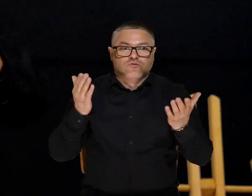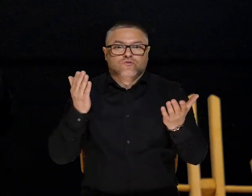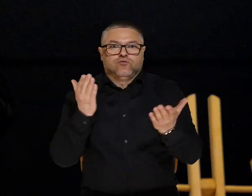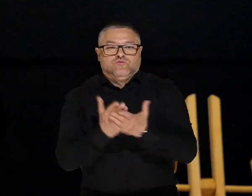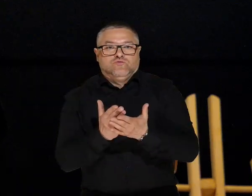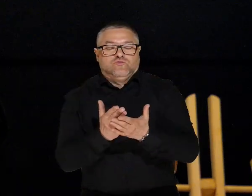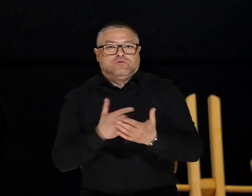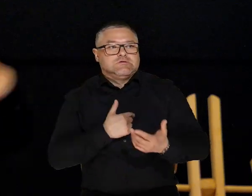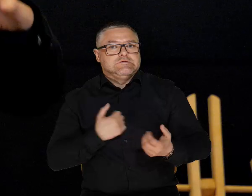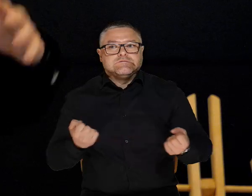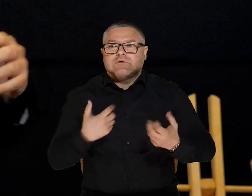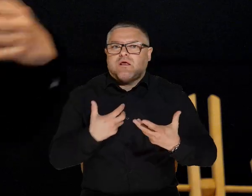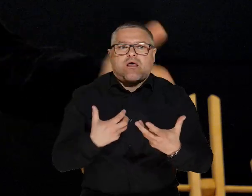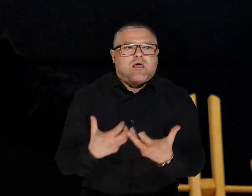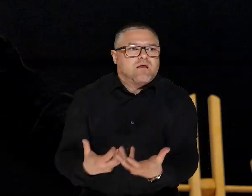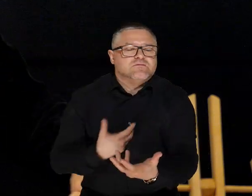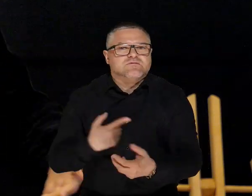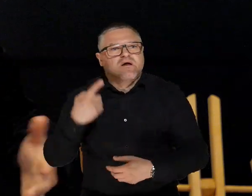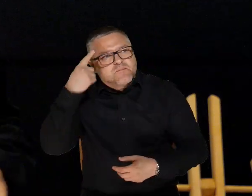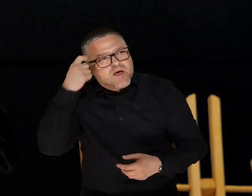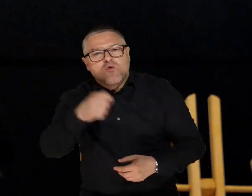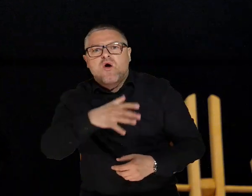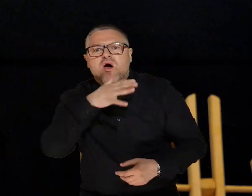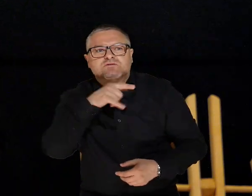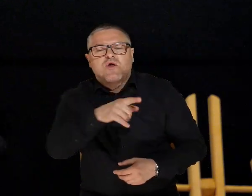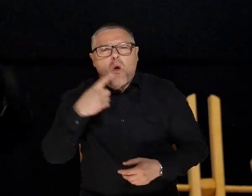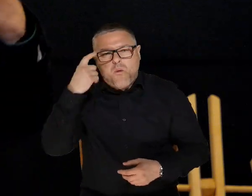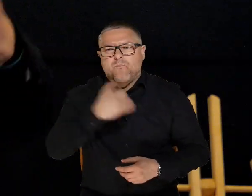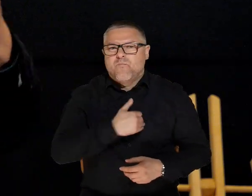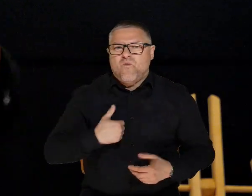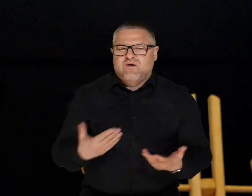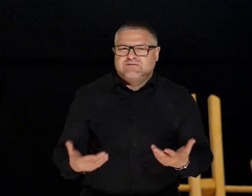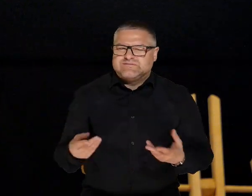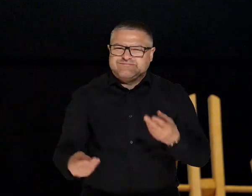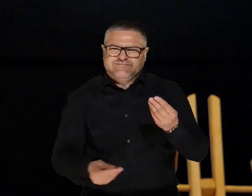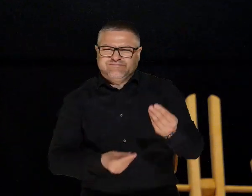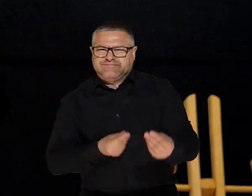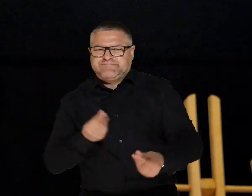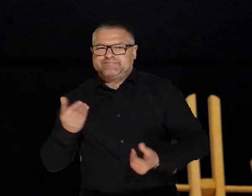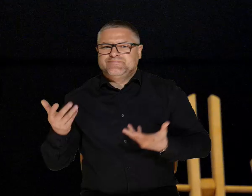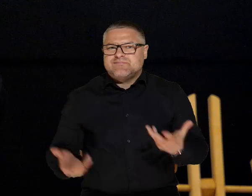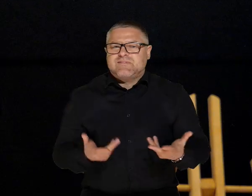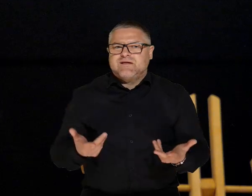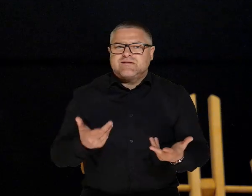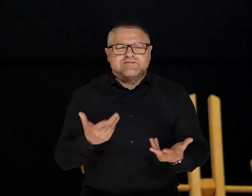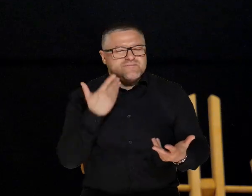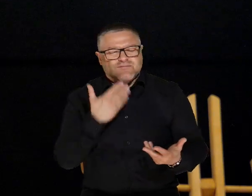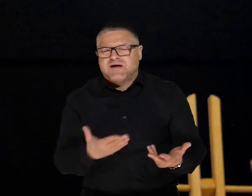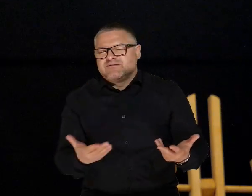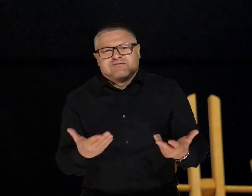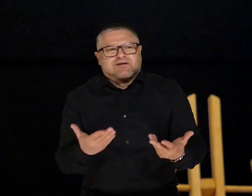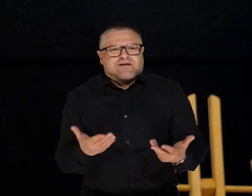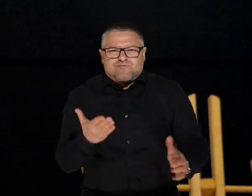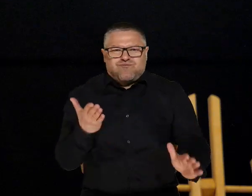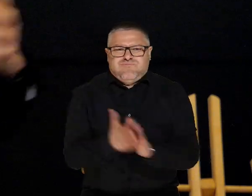tą defensywność, tą niechęć do upamiętniania Żydów u Polaków, tak? Czyli to jest coś takiego, to jest bardzo taki podstawowy mechanizm. To znaczy,